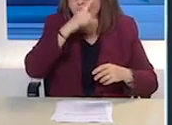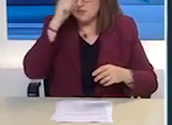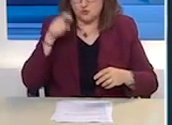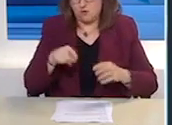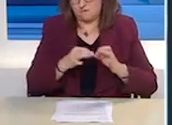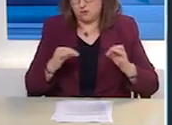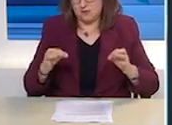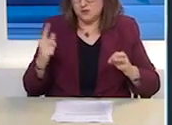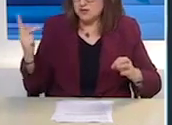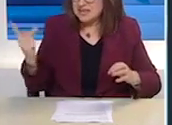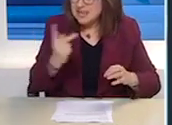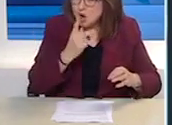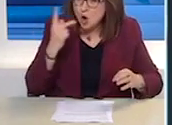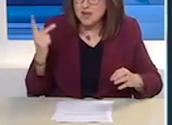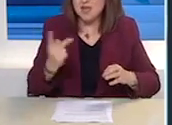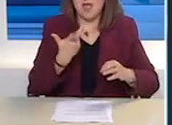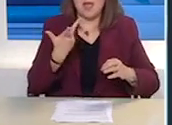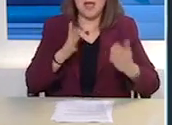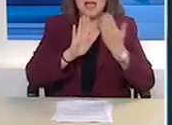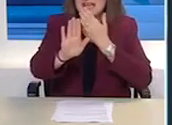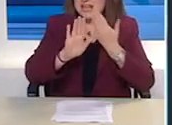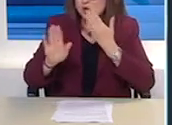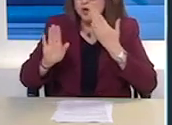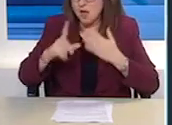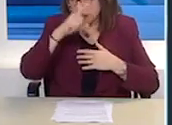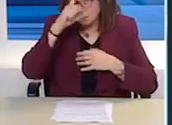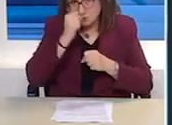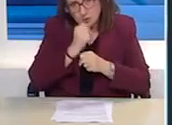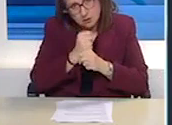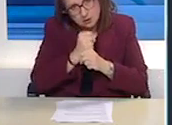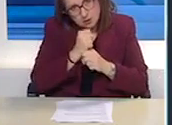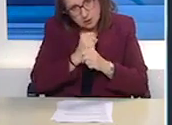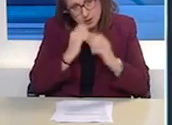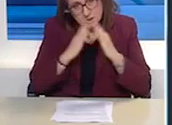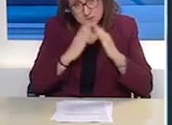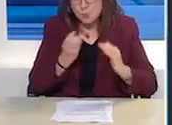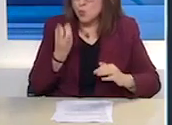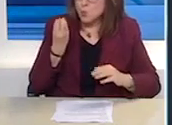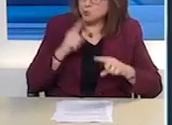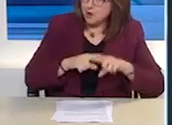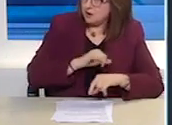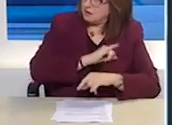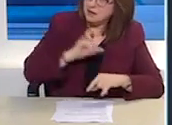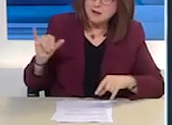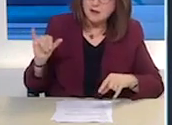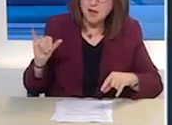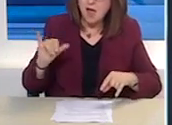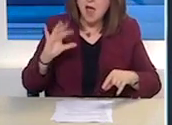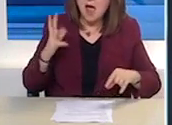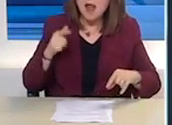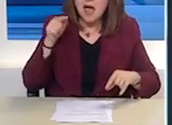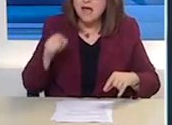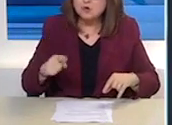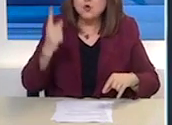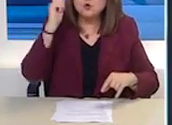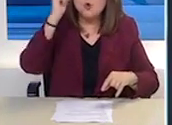επίπεδο γειτονιάς, να αλλάξουμε τις συνήθειές μας, να παραμείνουμε στα σπίτια μας, αλλά αυτό είναι το μόνο εργαλείο,